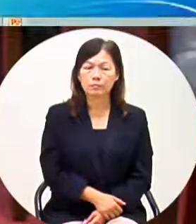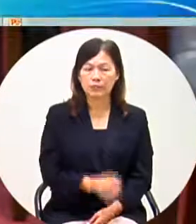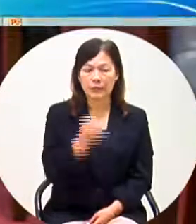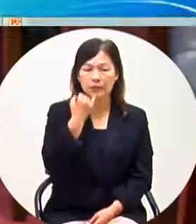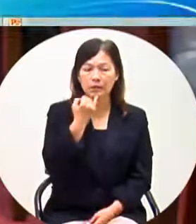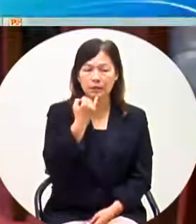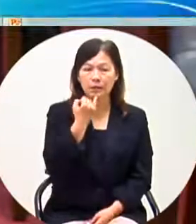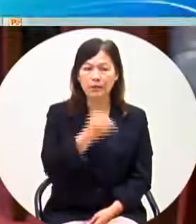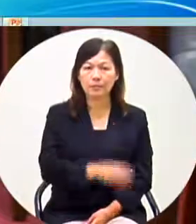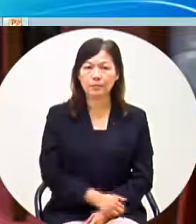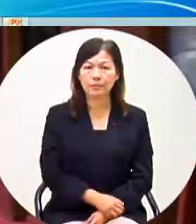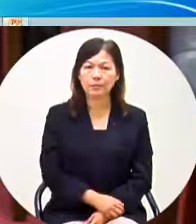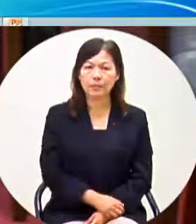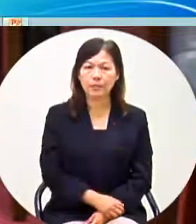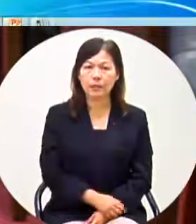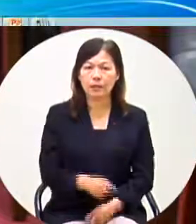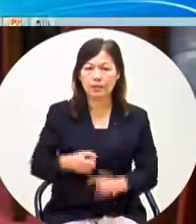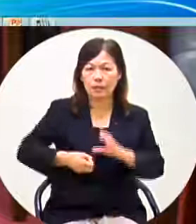放 TVBS 的。